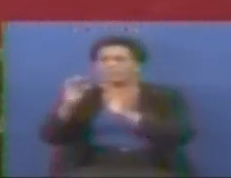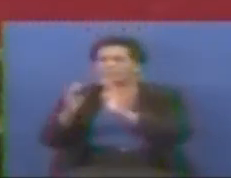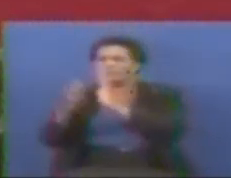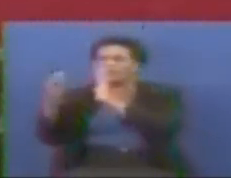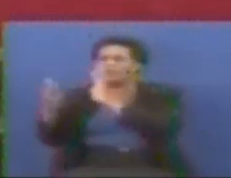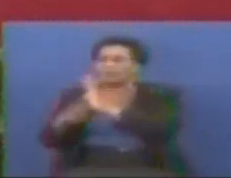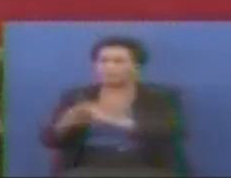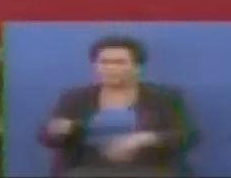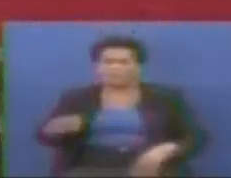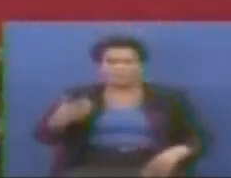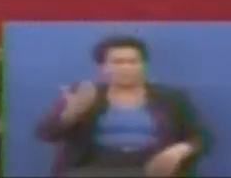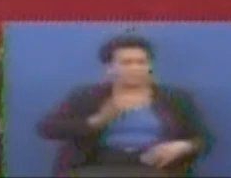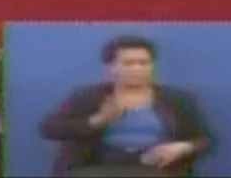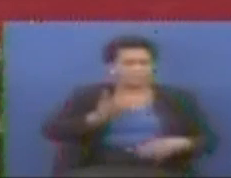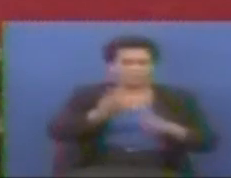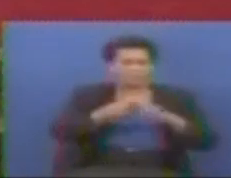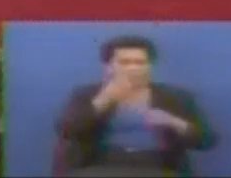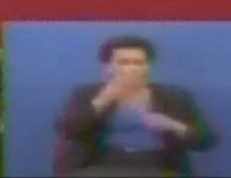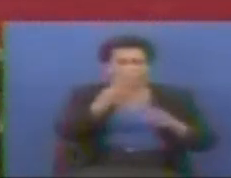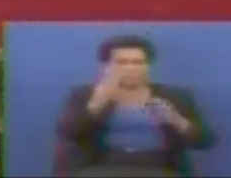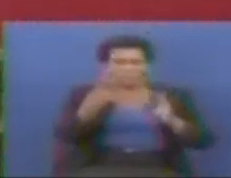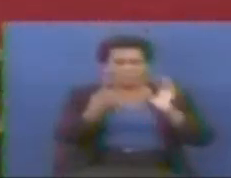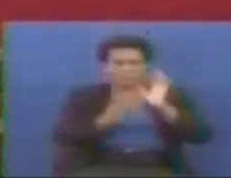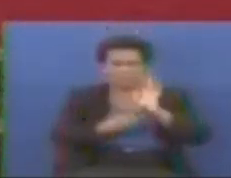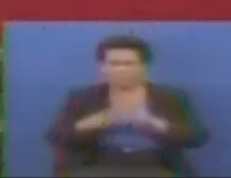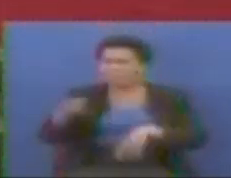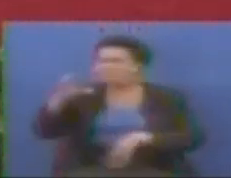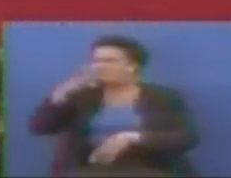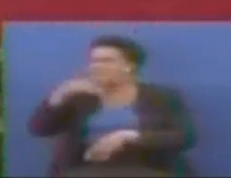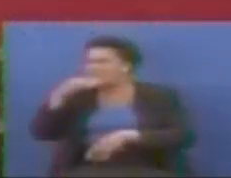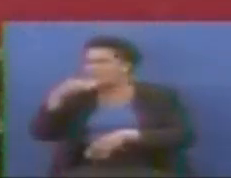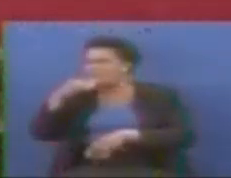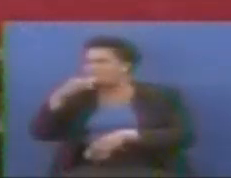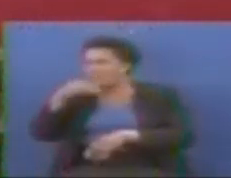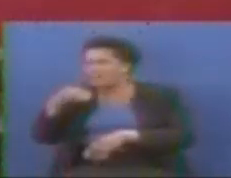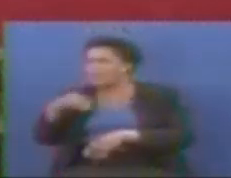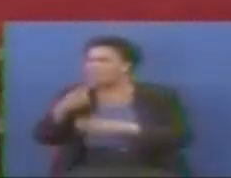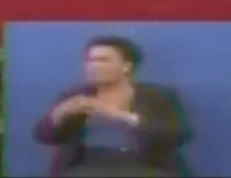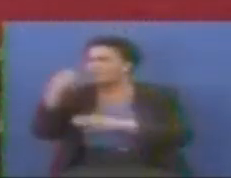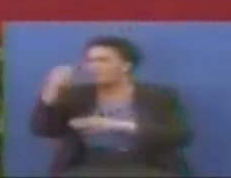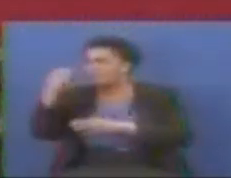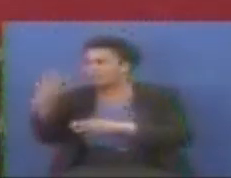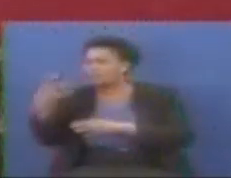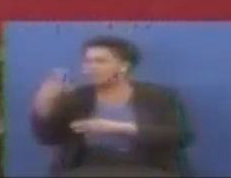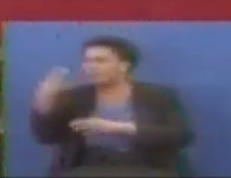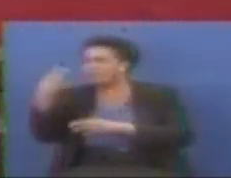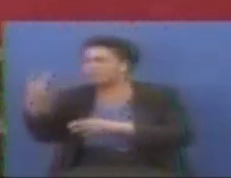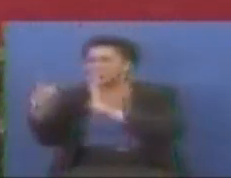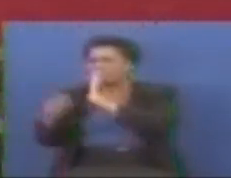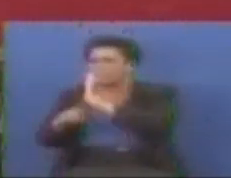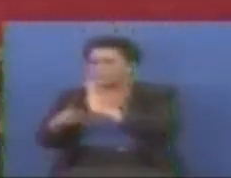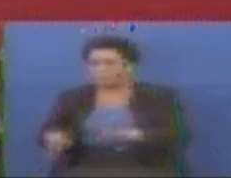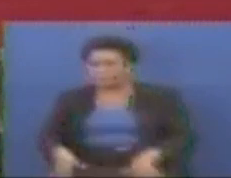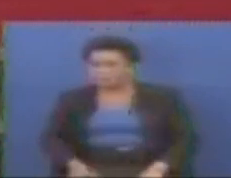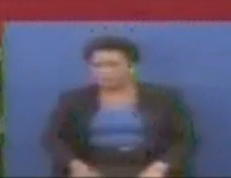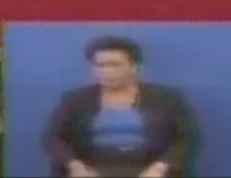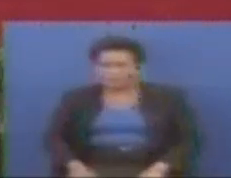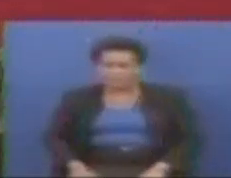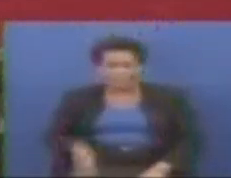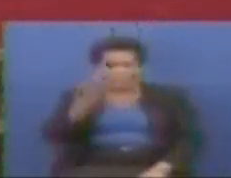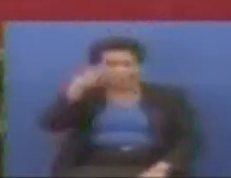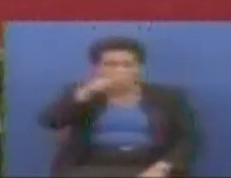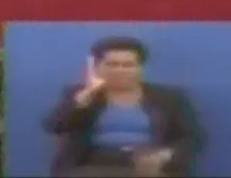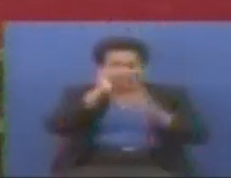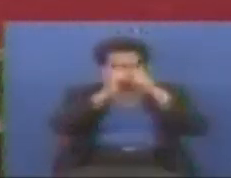Je, ni sababu zipi zilizosababisha chuo cha walimu Urambo kufungiwa ama kuhamishwa? Na